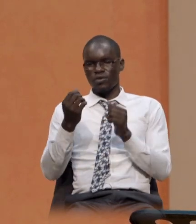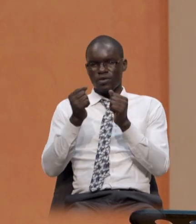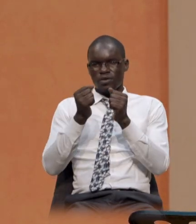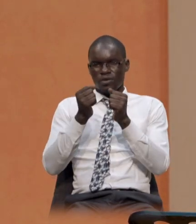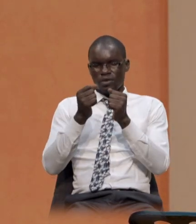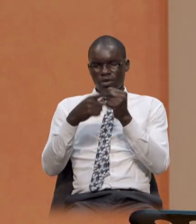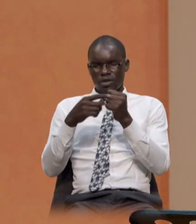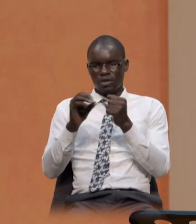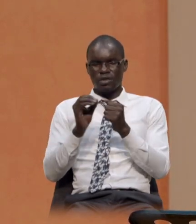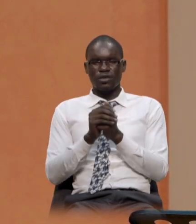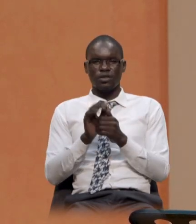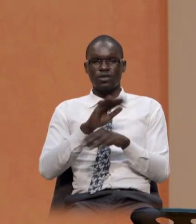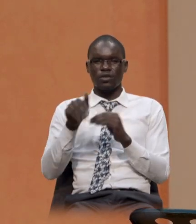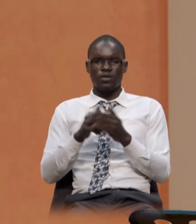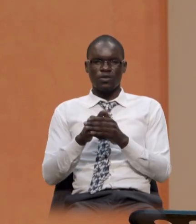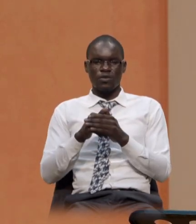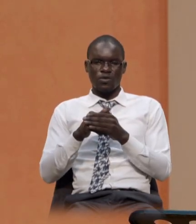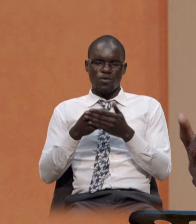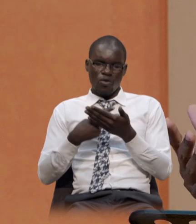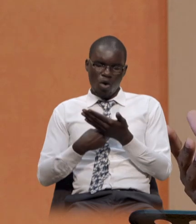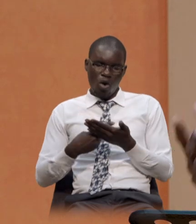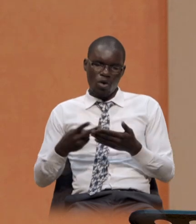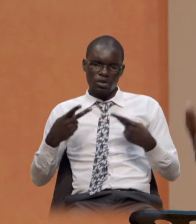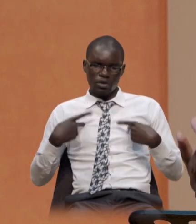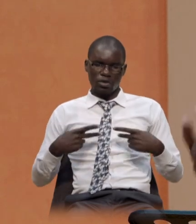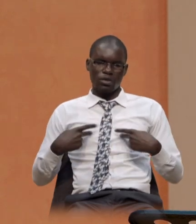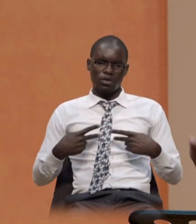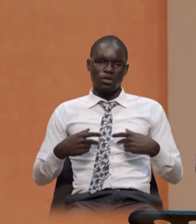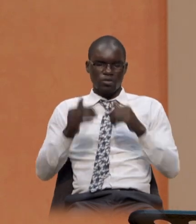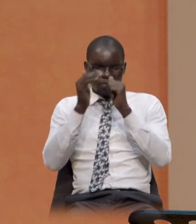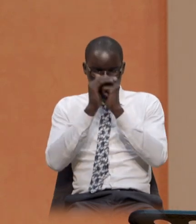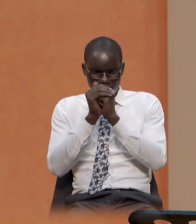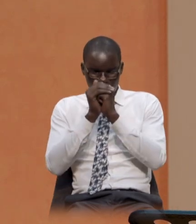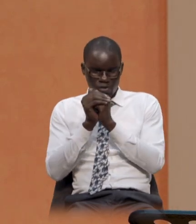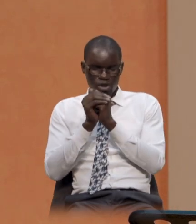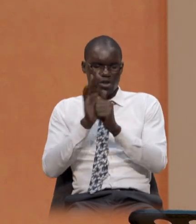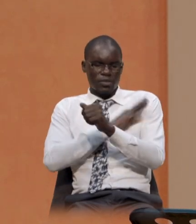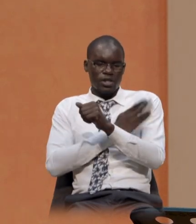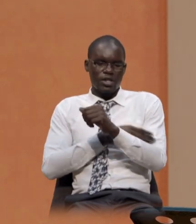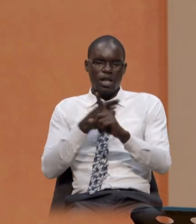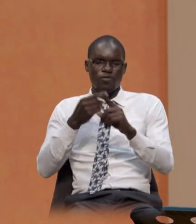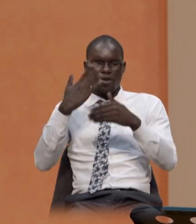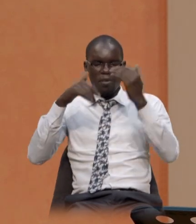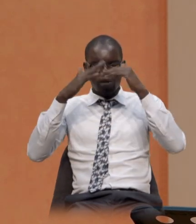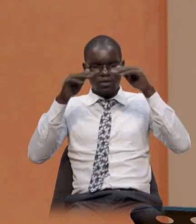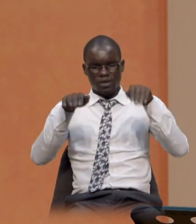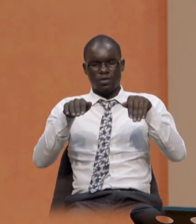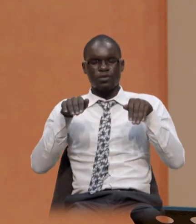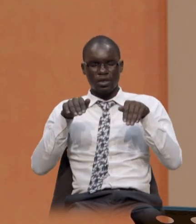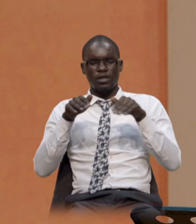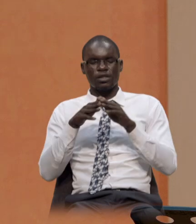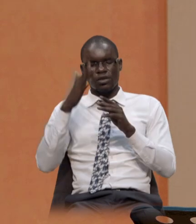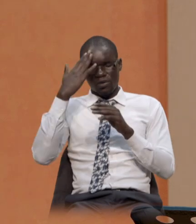160, watakatifu kesheni, nguvu za mbingu za ngoja, washeni taa tayari